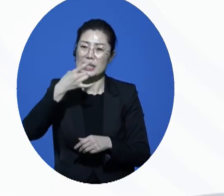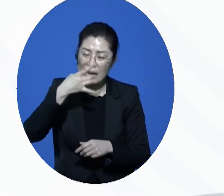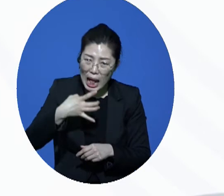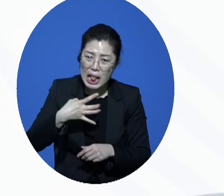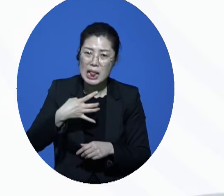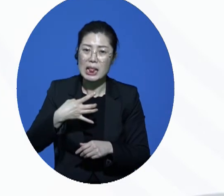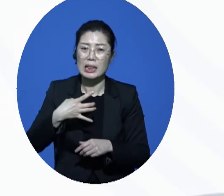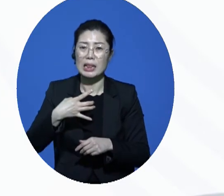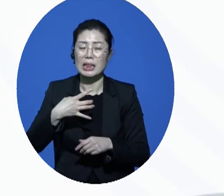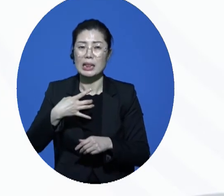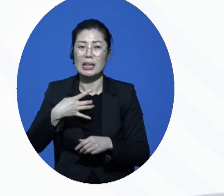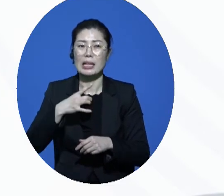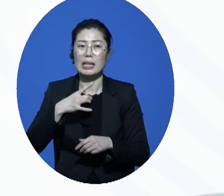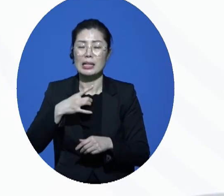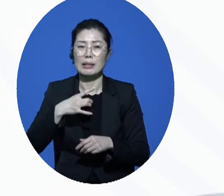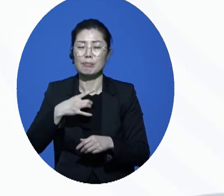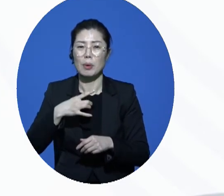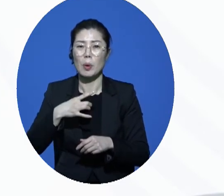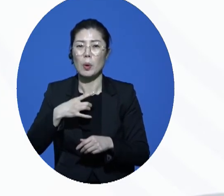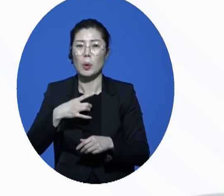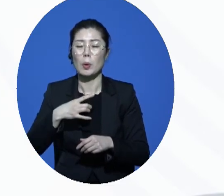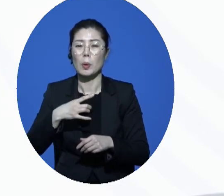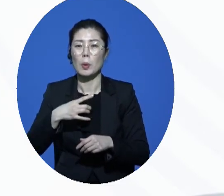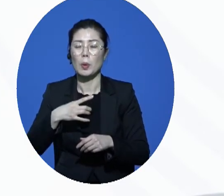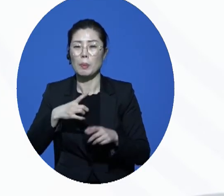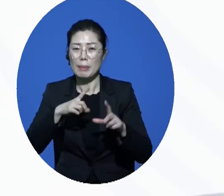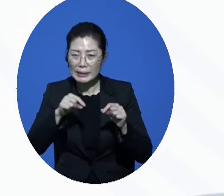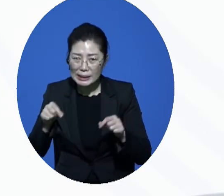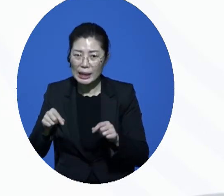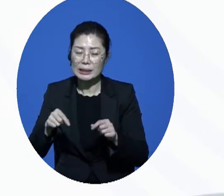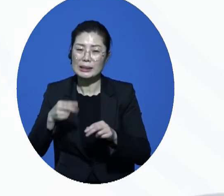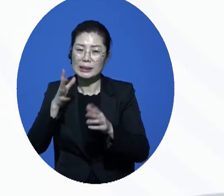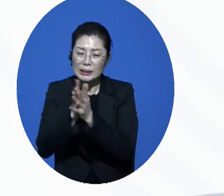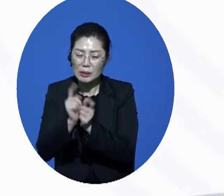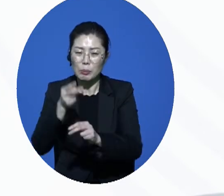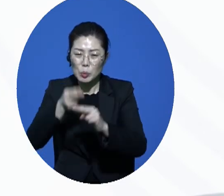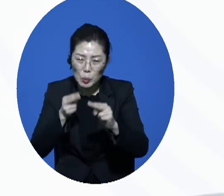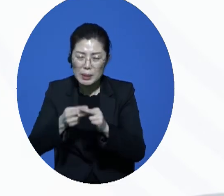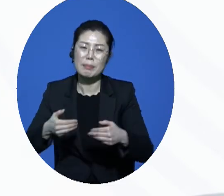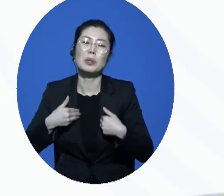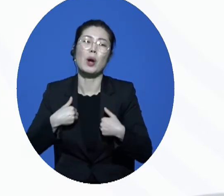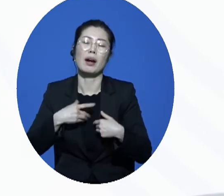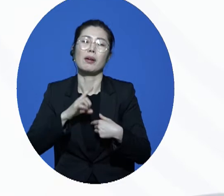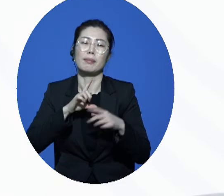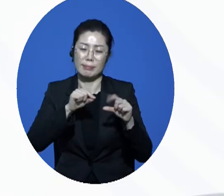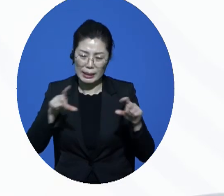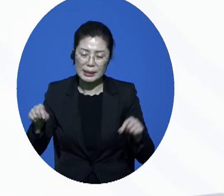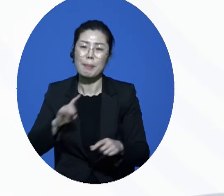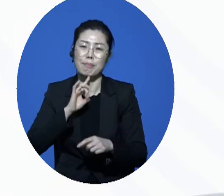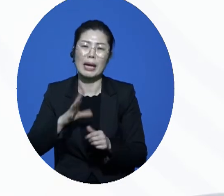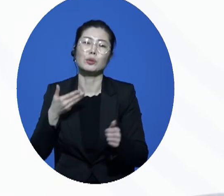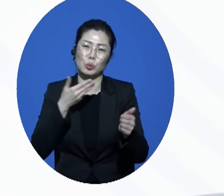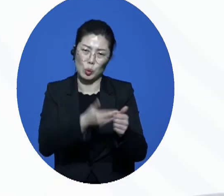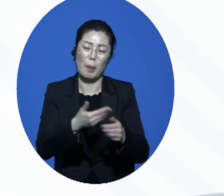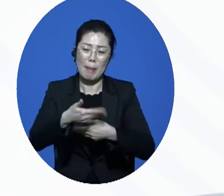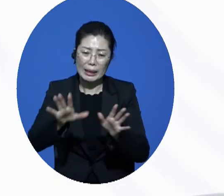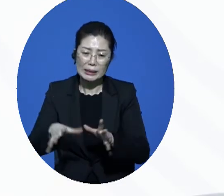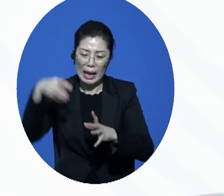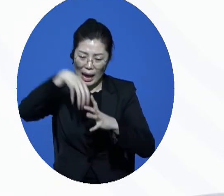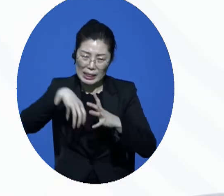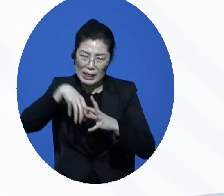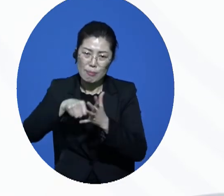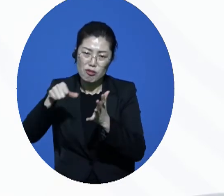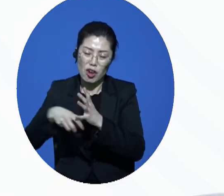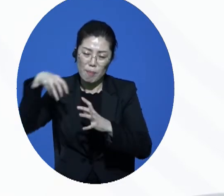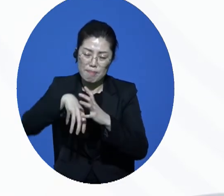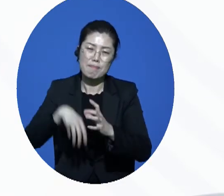식의 무언가 조리를 해야만 먹을 수 있는 재료들을 그 집의 문 앞에 박스로 놓고 가는